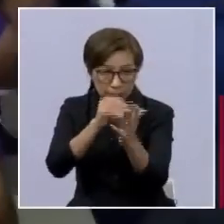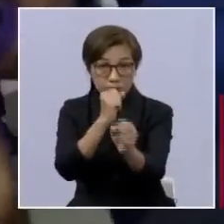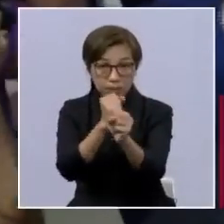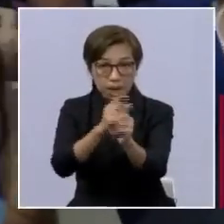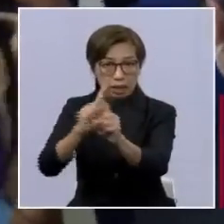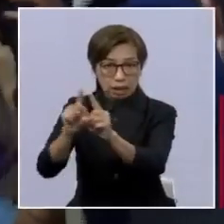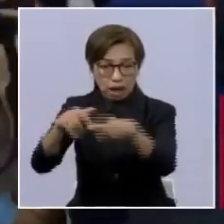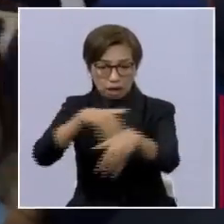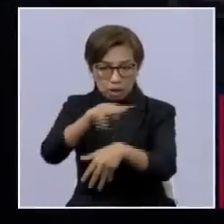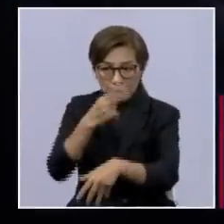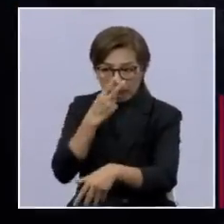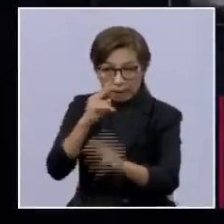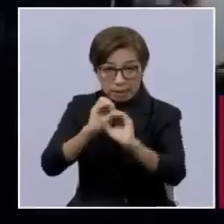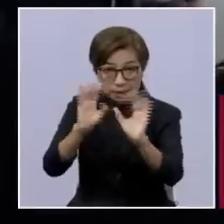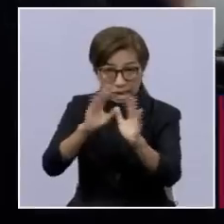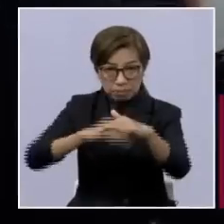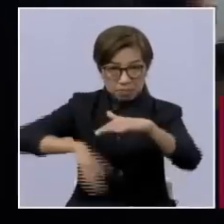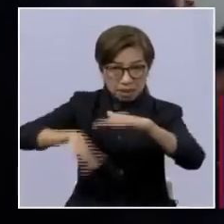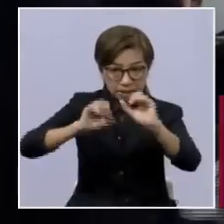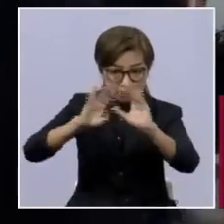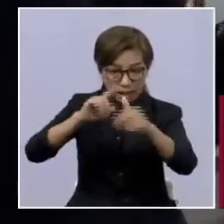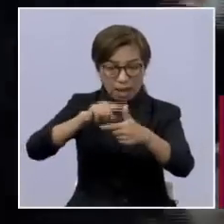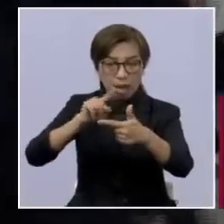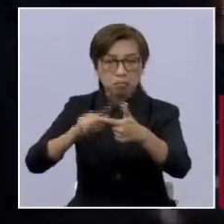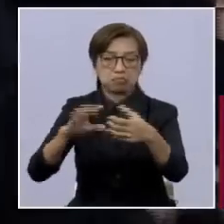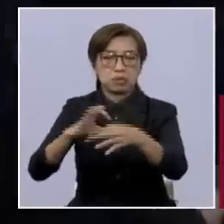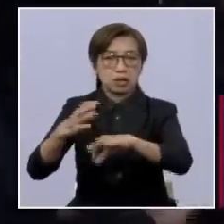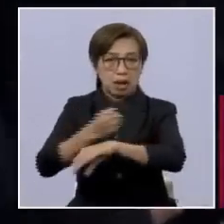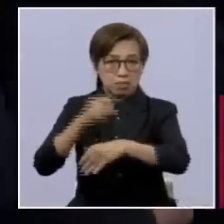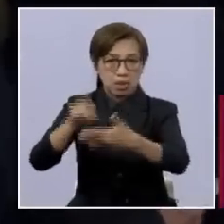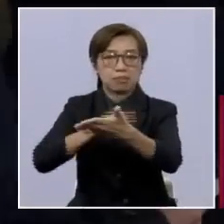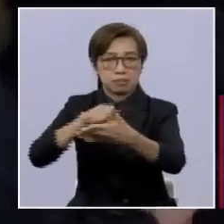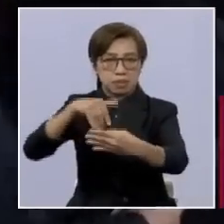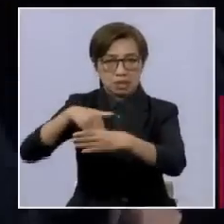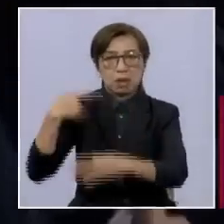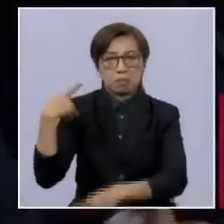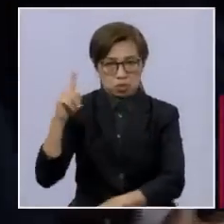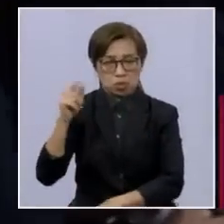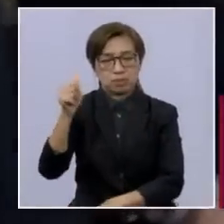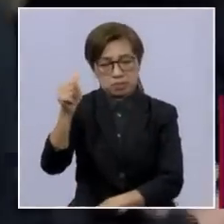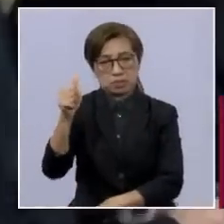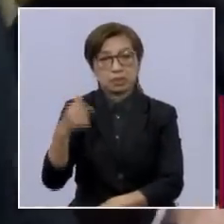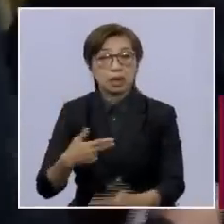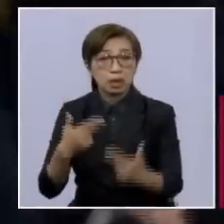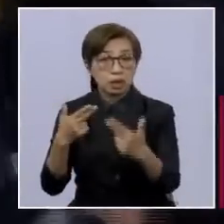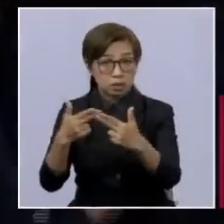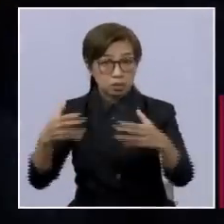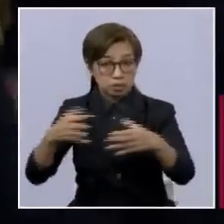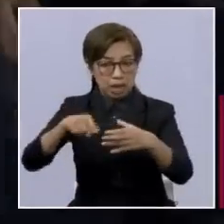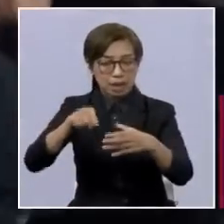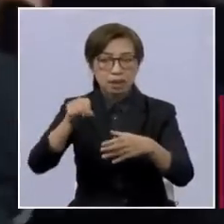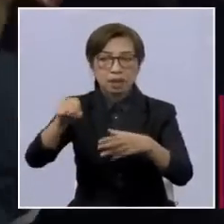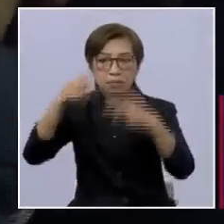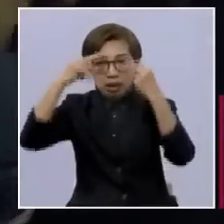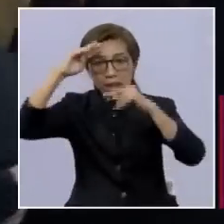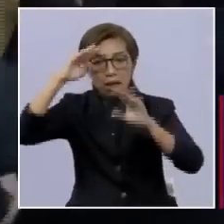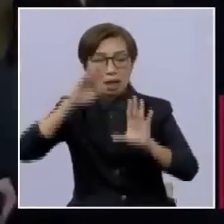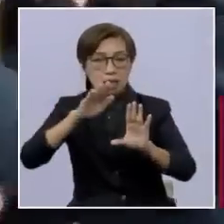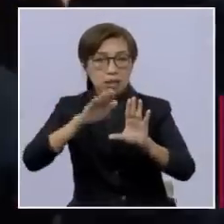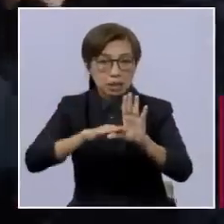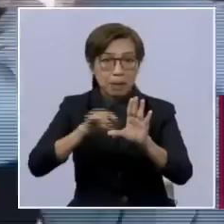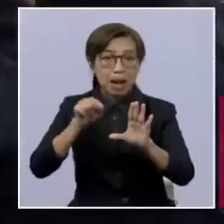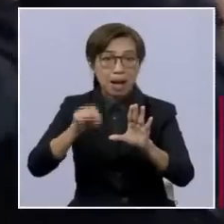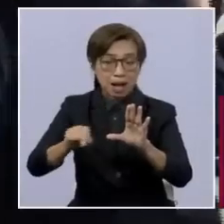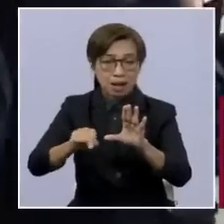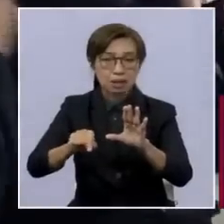การเมืองแล้วก็การเลือกตั้งที่กำลังจะมาถึงด้วยนะครับจริงอยู่ฮะที่รวมไทยสร้างชาติได้พลเอกประยุทธ์มาเป็นหัวหอกเรีย